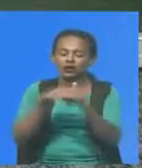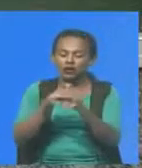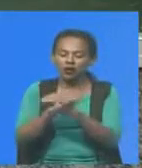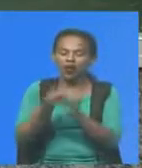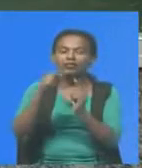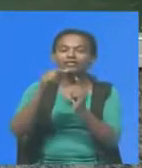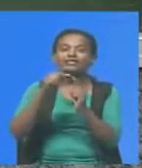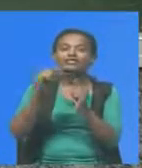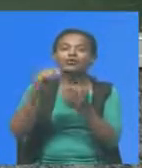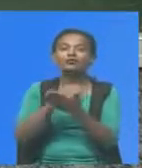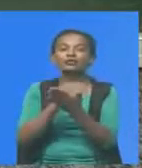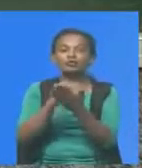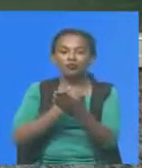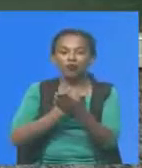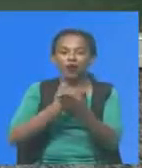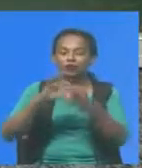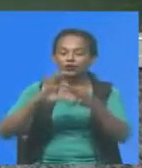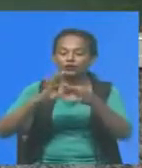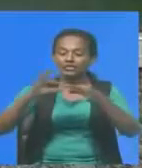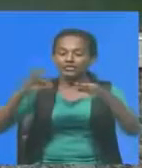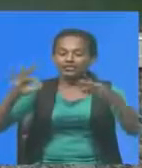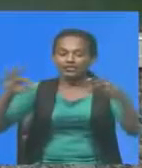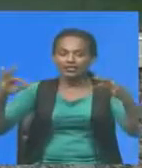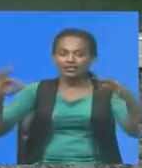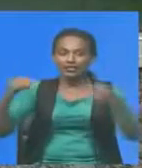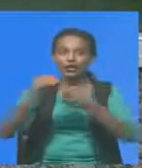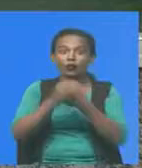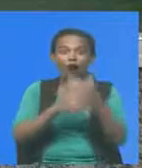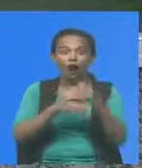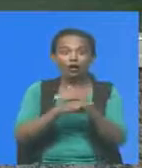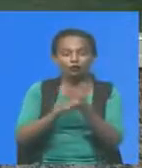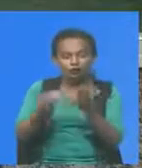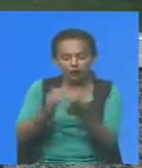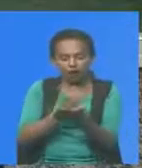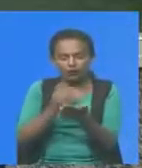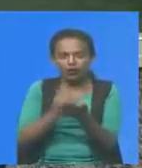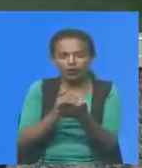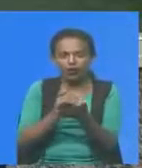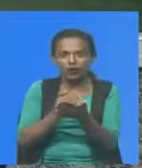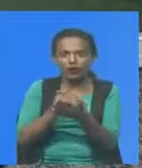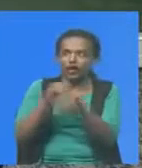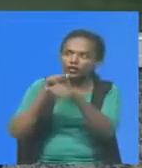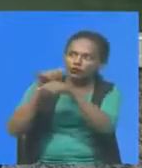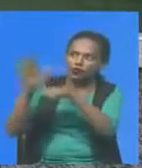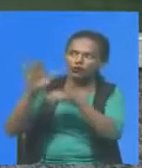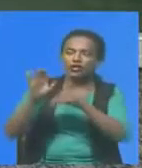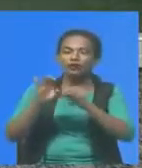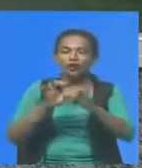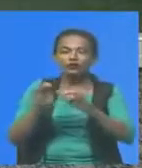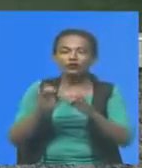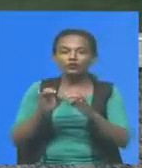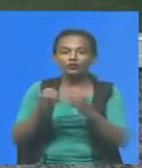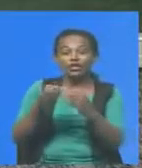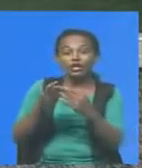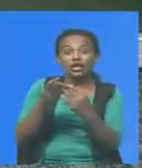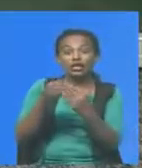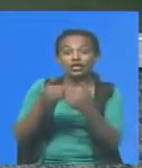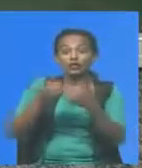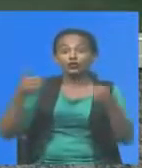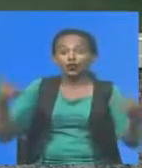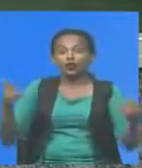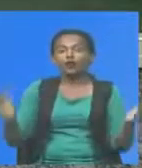ምርት ባለው ሰንሰለት በሀገር ውስጥ አምርተው ኤክስፖርት የሚያደርጉት ለይቶ ማበረታታት